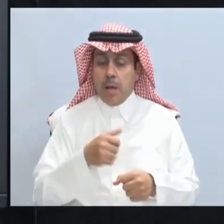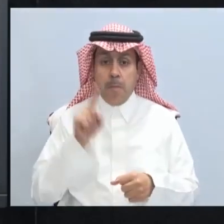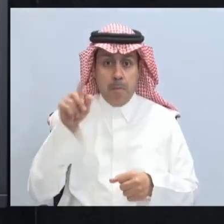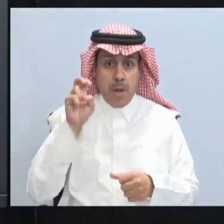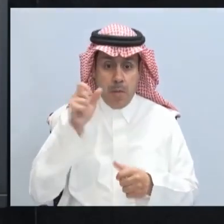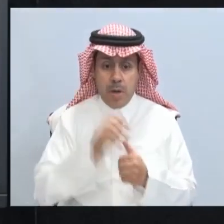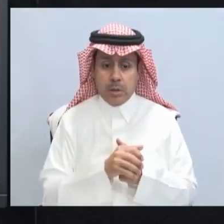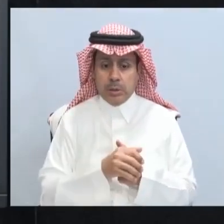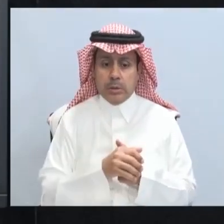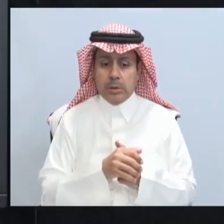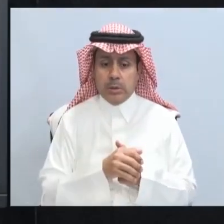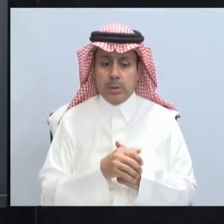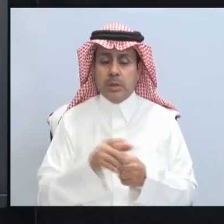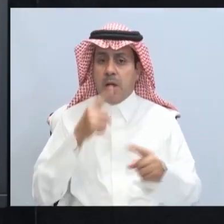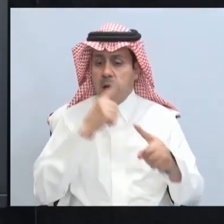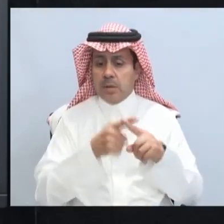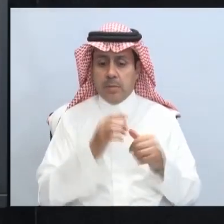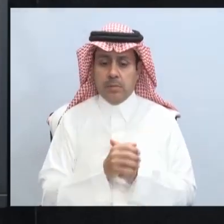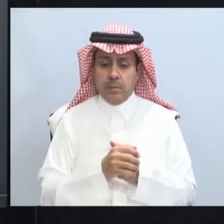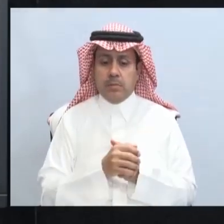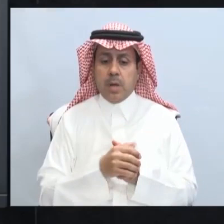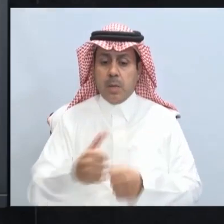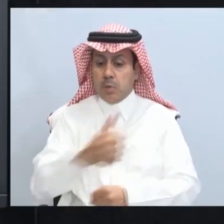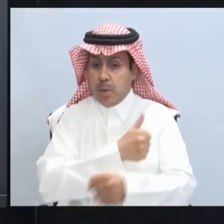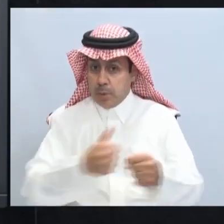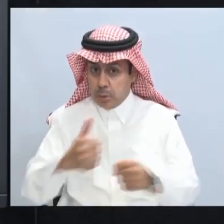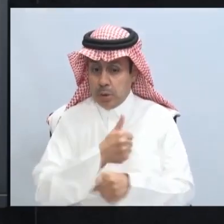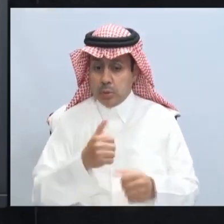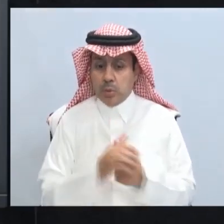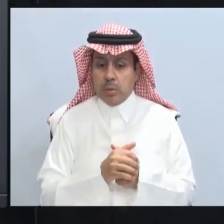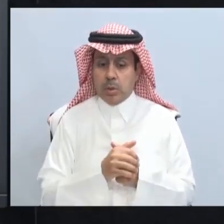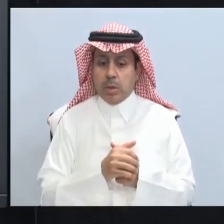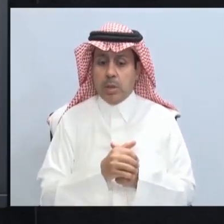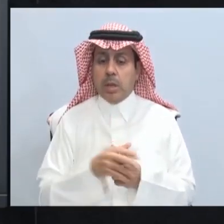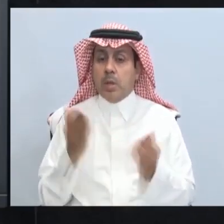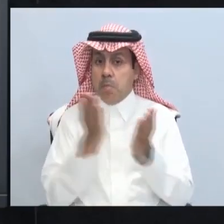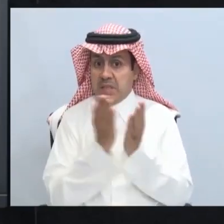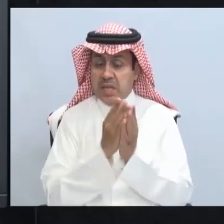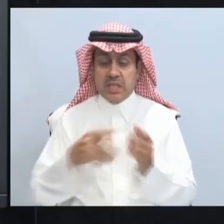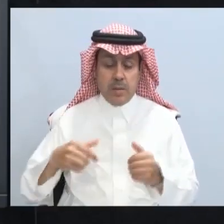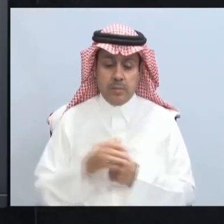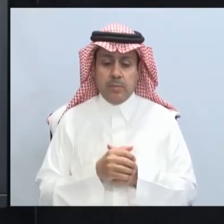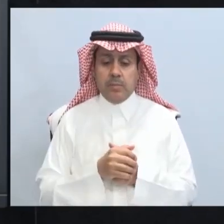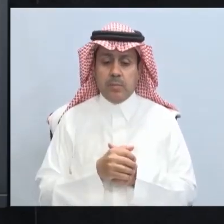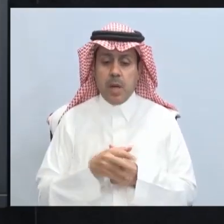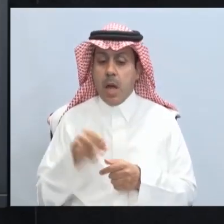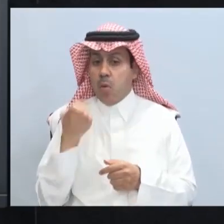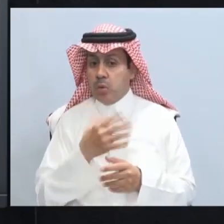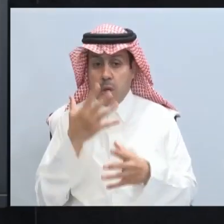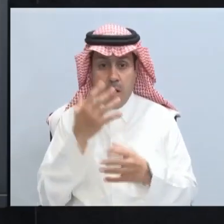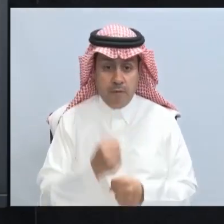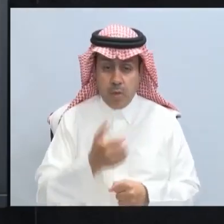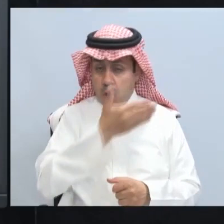صحيح الجواب خطا المسابقات التي تعقدها اداره المدرسه او الوزاره